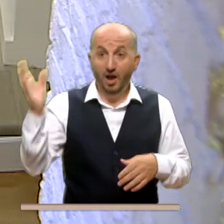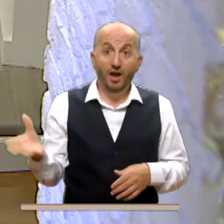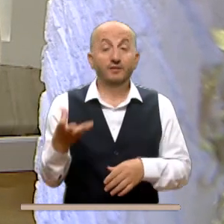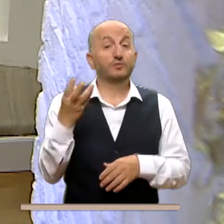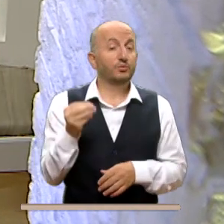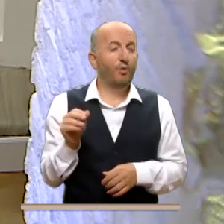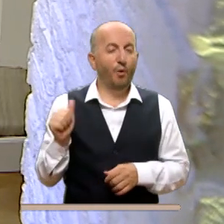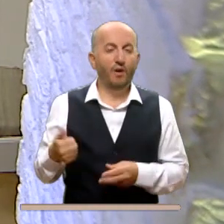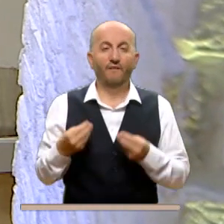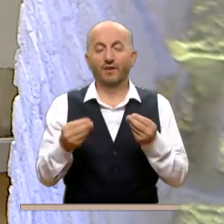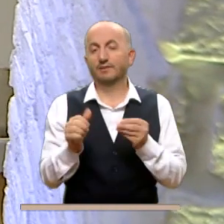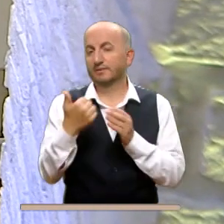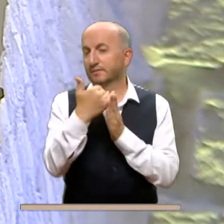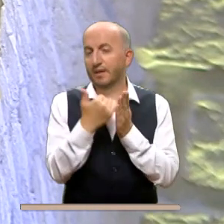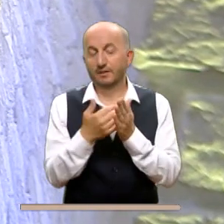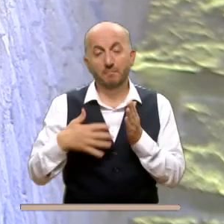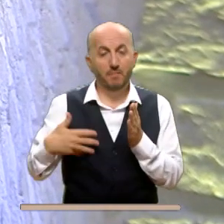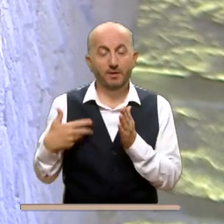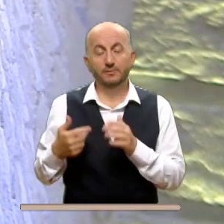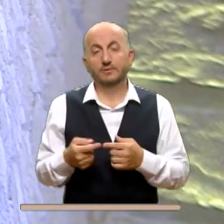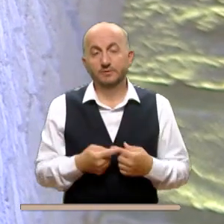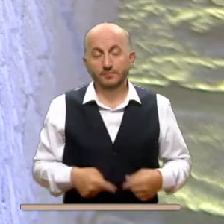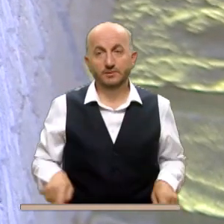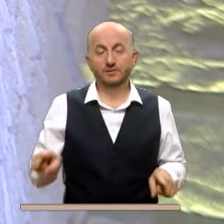değerlerinizi de merak ediyoruz hocam. Bizim doğrusu